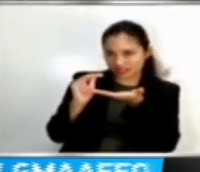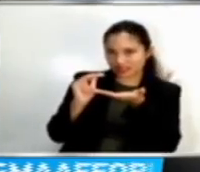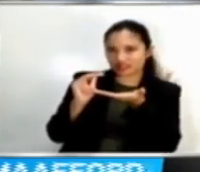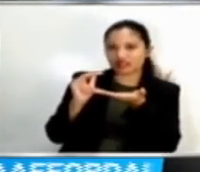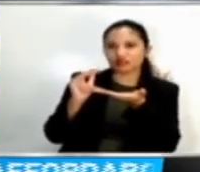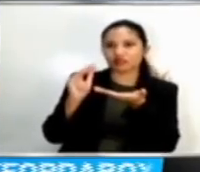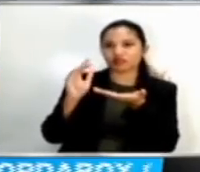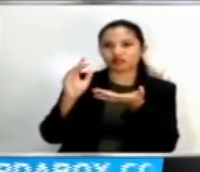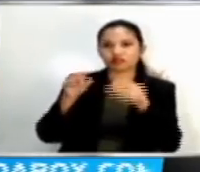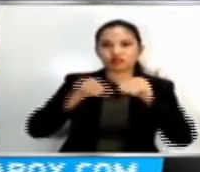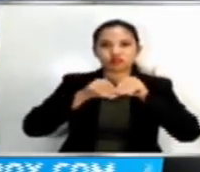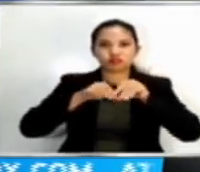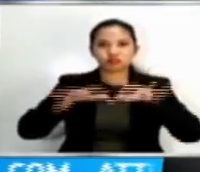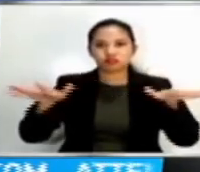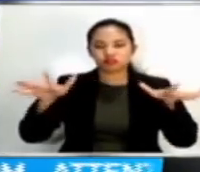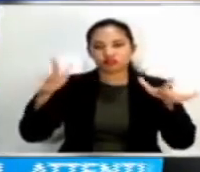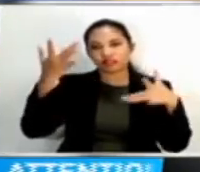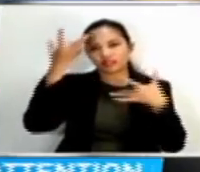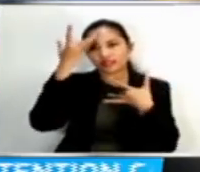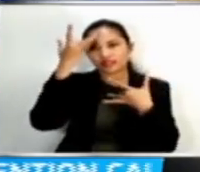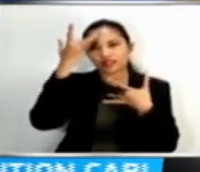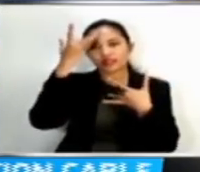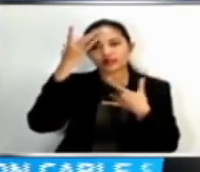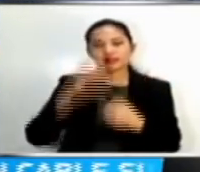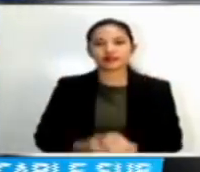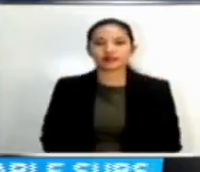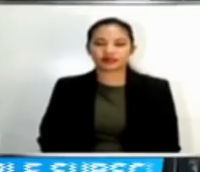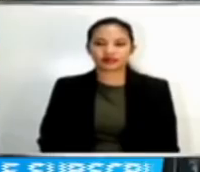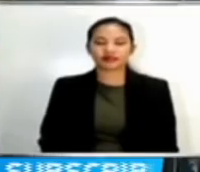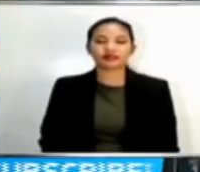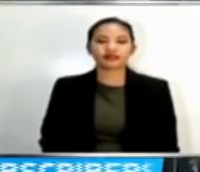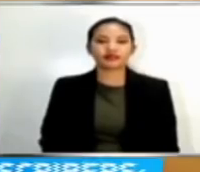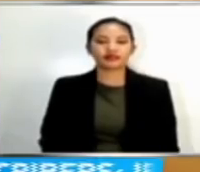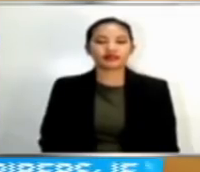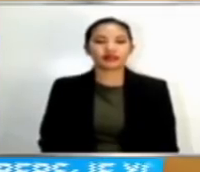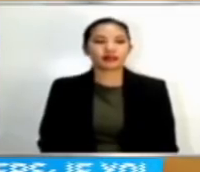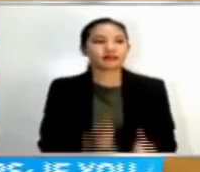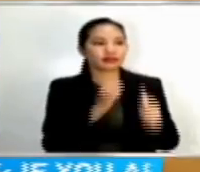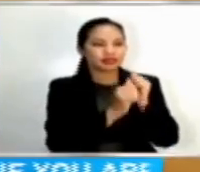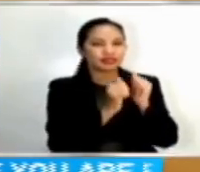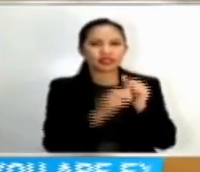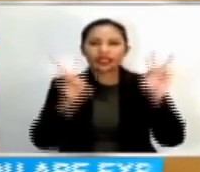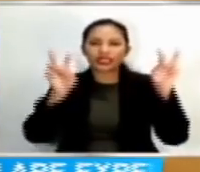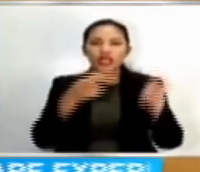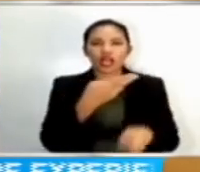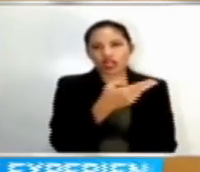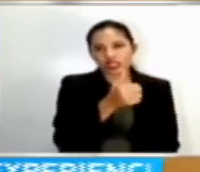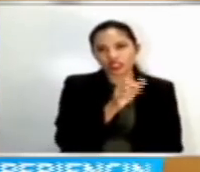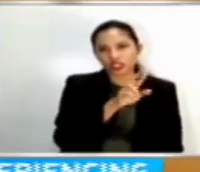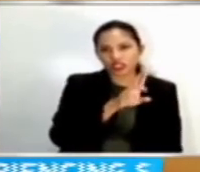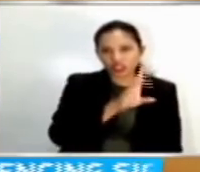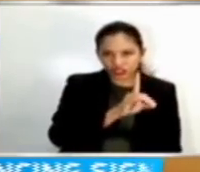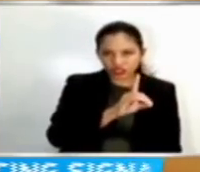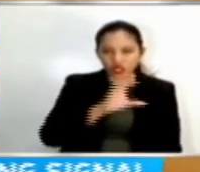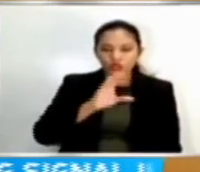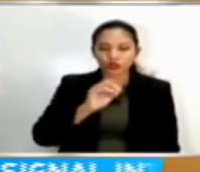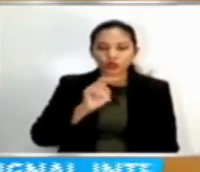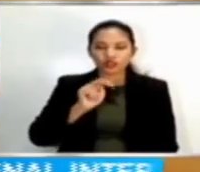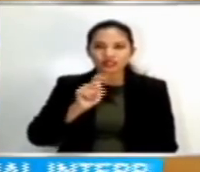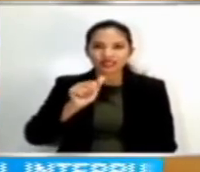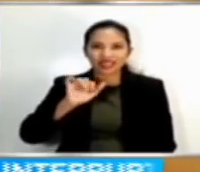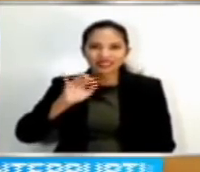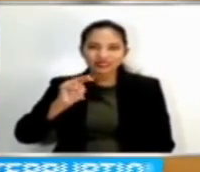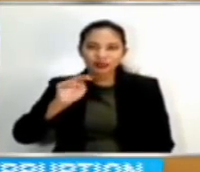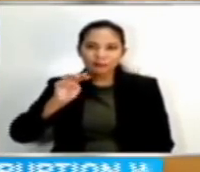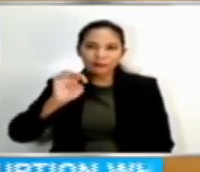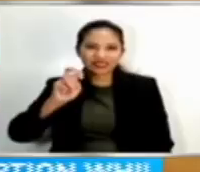outbreak or magkaroon ng surge ulit. Okay. So yung herd containment na sinasabi nyo for the NCR na 50%, hindi ba